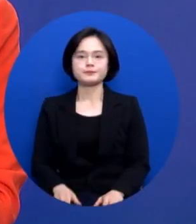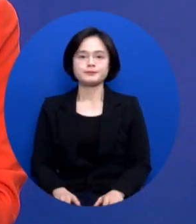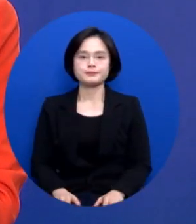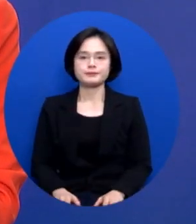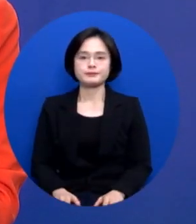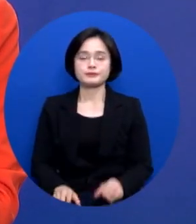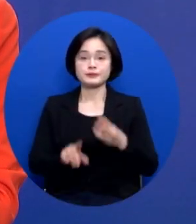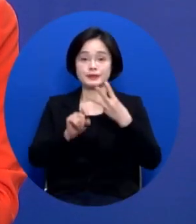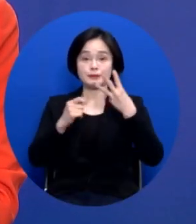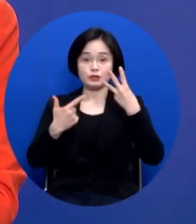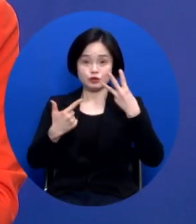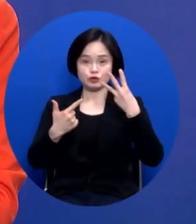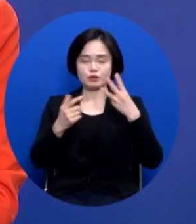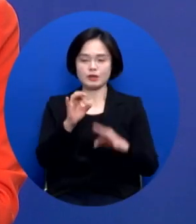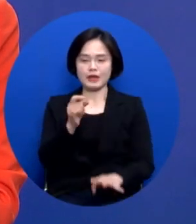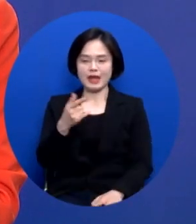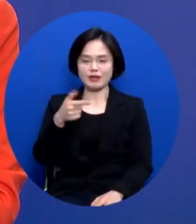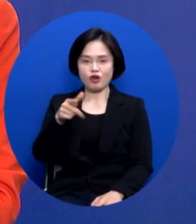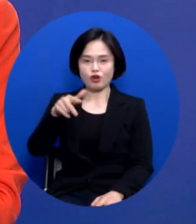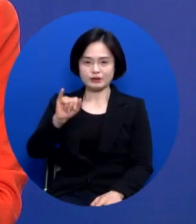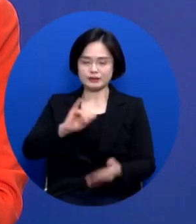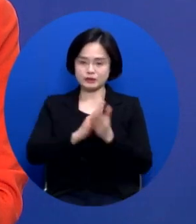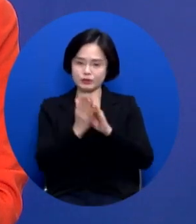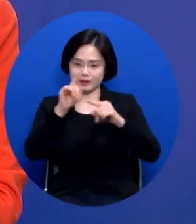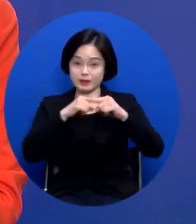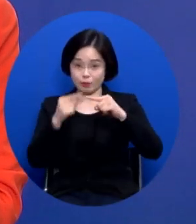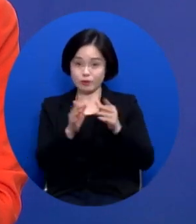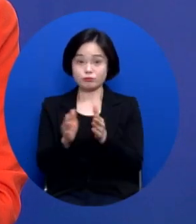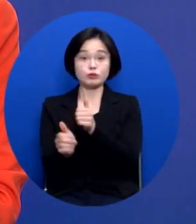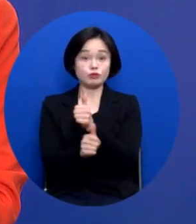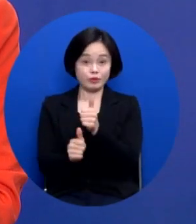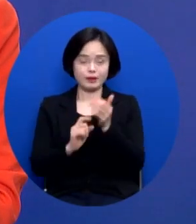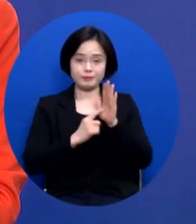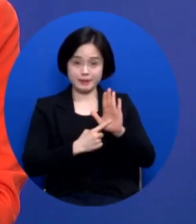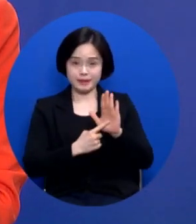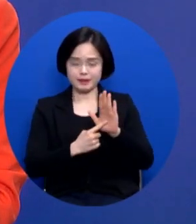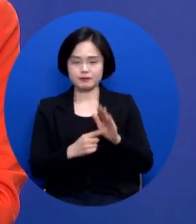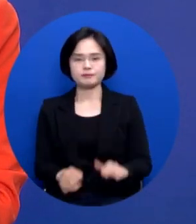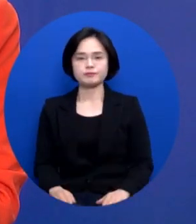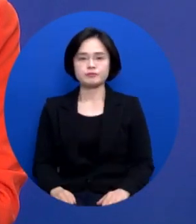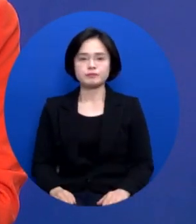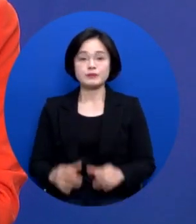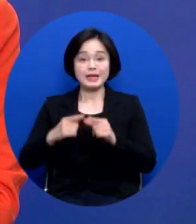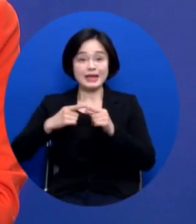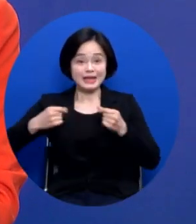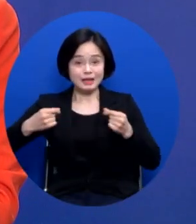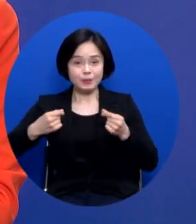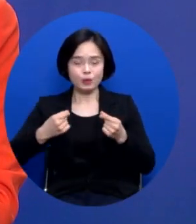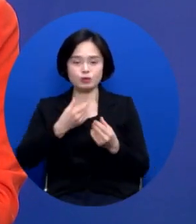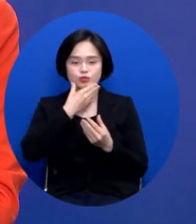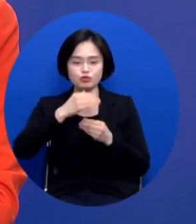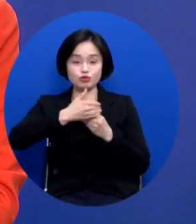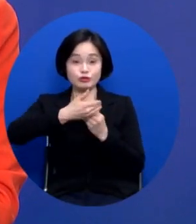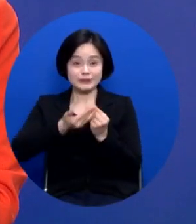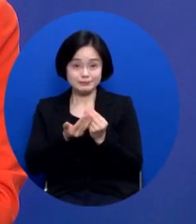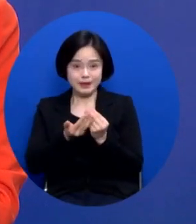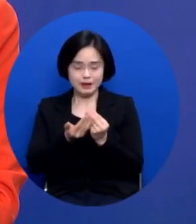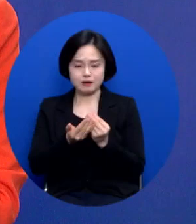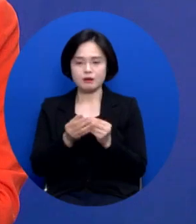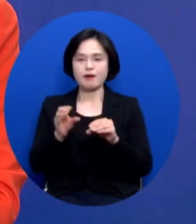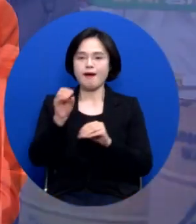3.16 에너지전환대회 준비위원회가 후쿠시마 핵사고 13주년 에너지전환대회 개최 기자회견을